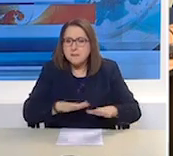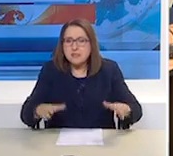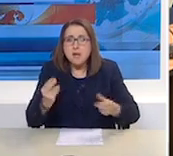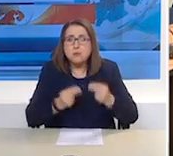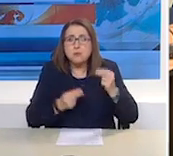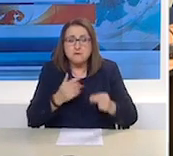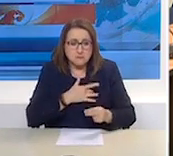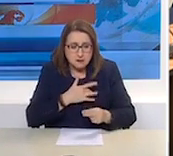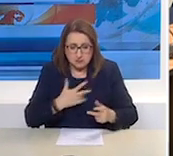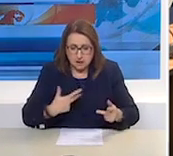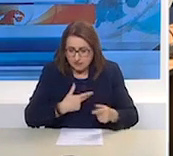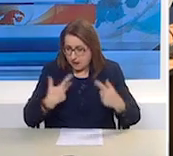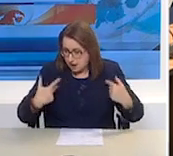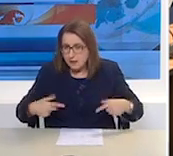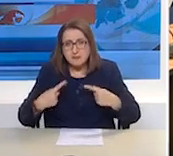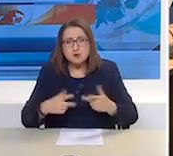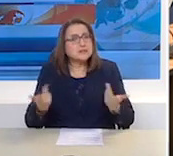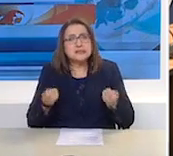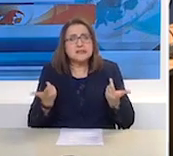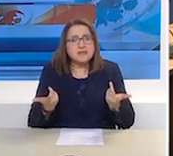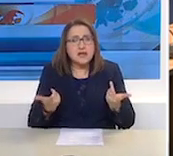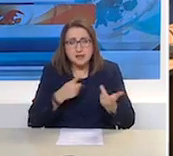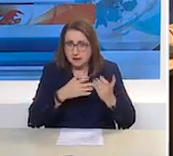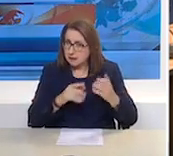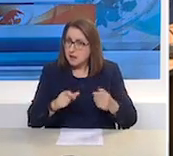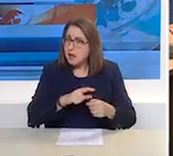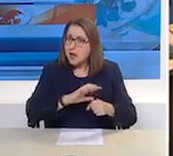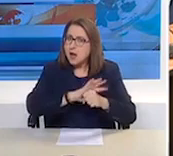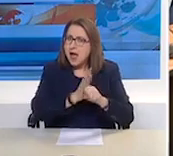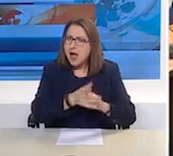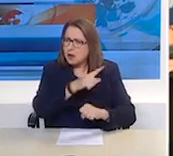είδους, πότε αναμένεται να επαναλειτουργήσει το καρδιοχειρουργικό τμήμα?